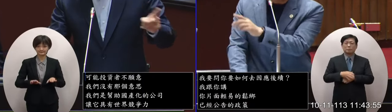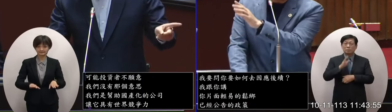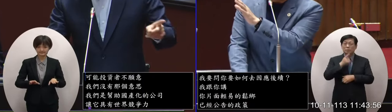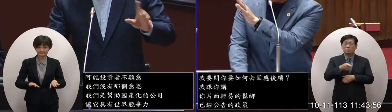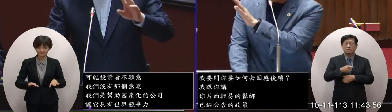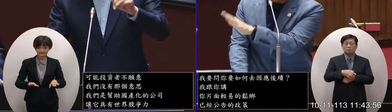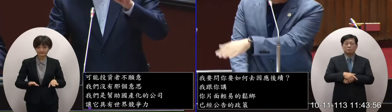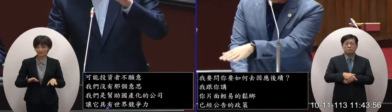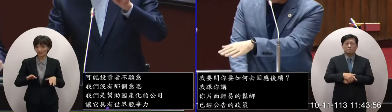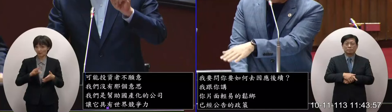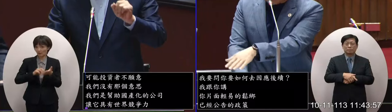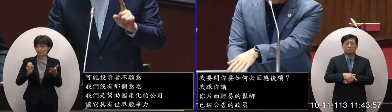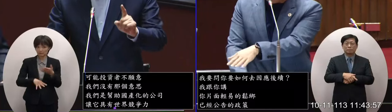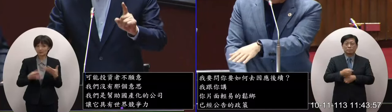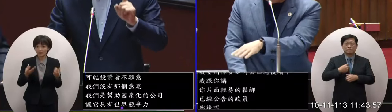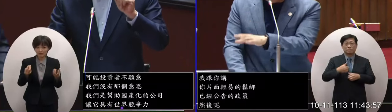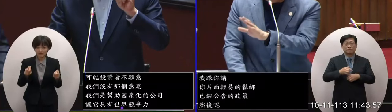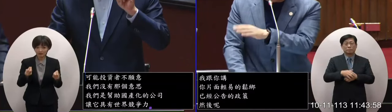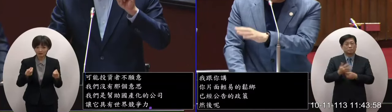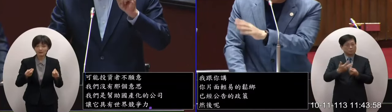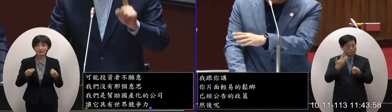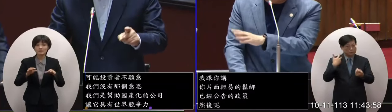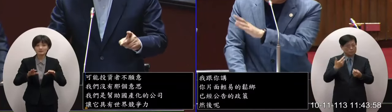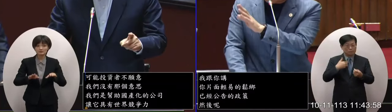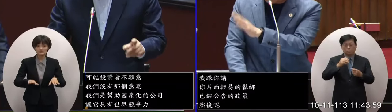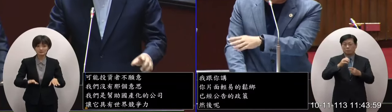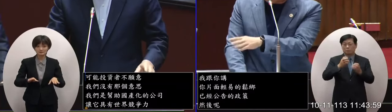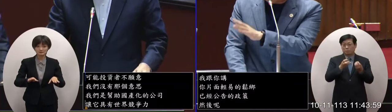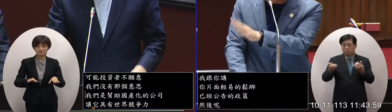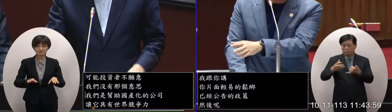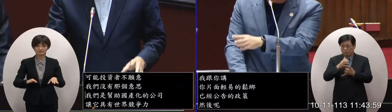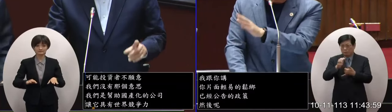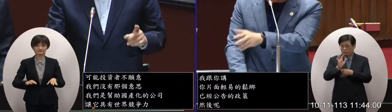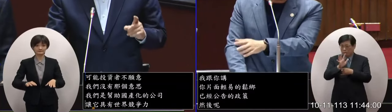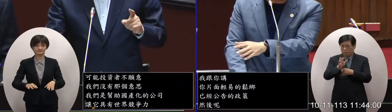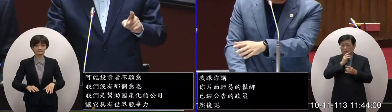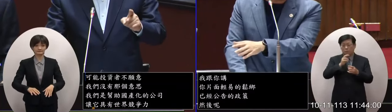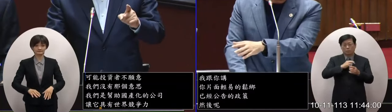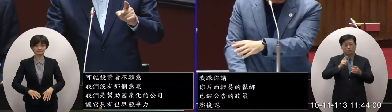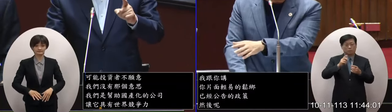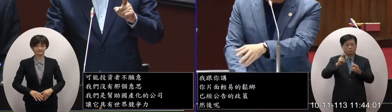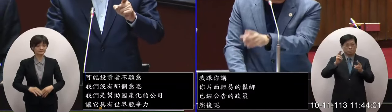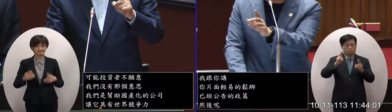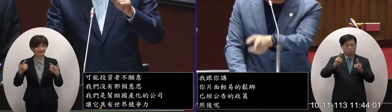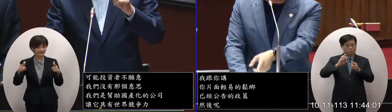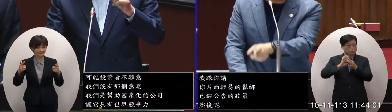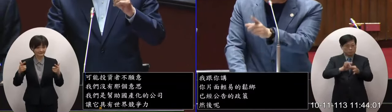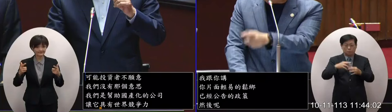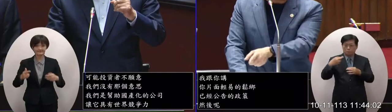没有说取消啊？我们现在是 离岸风电的这个政策是否不再延续了， 啊？不